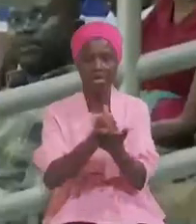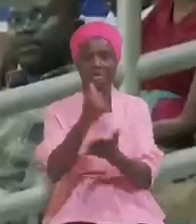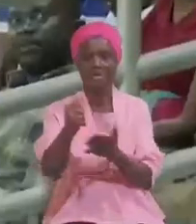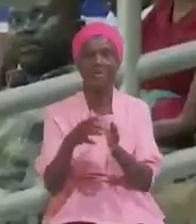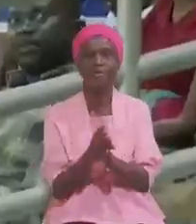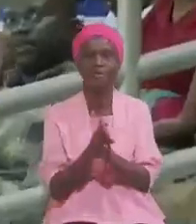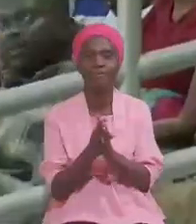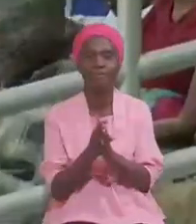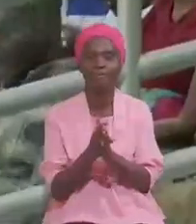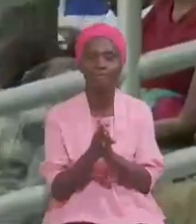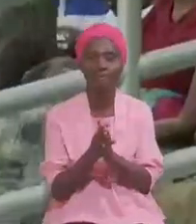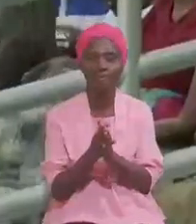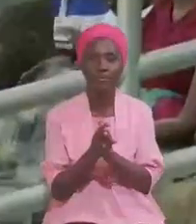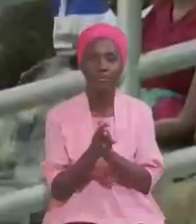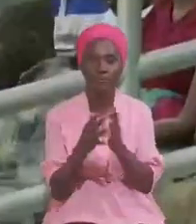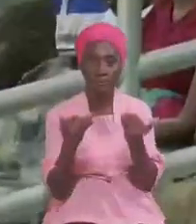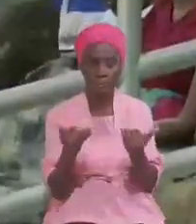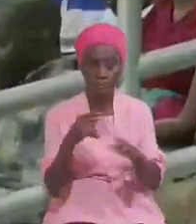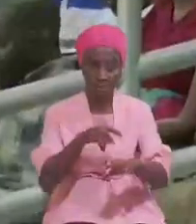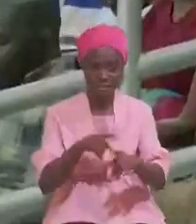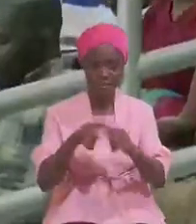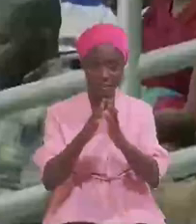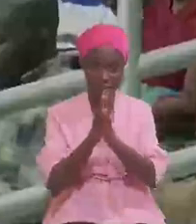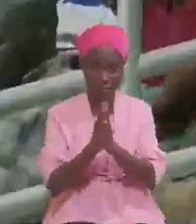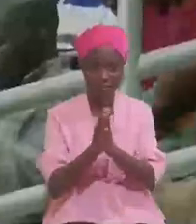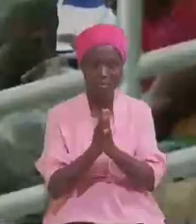baissées, les yeux fermés.